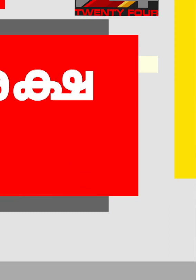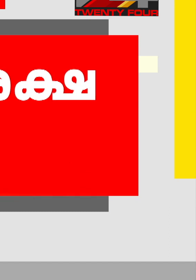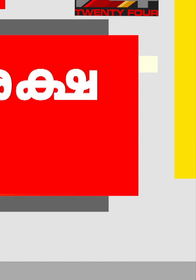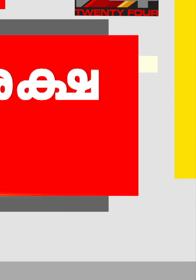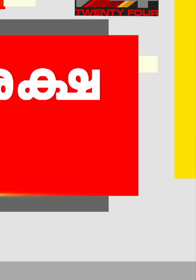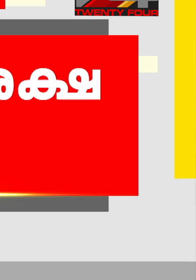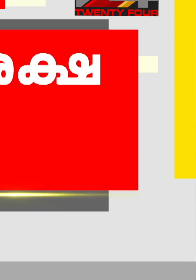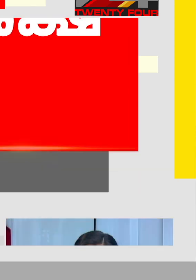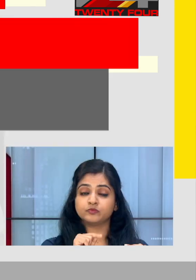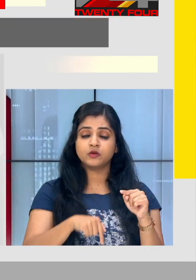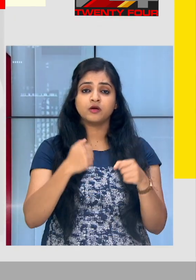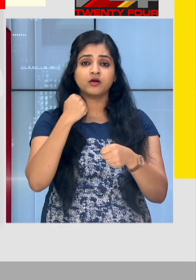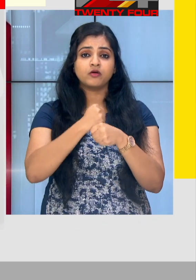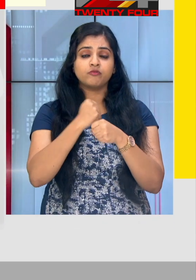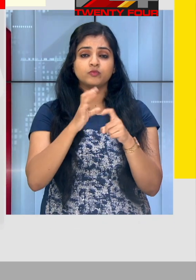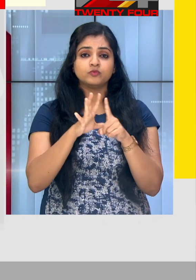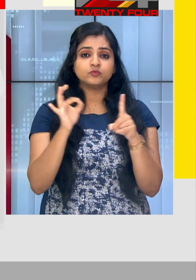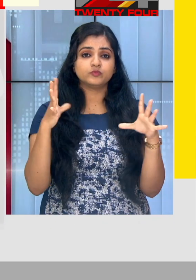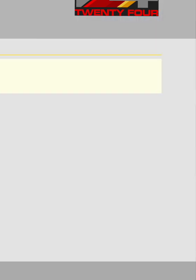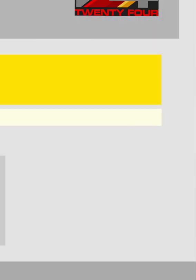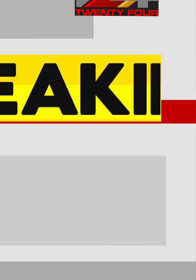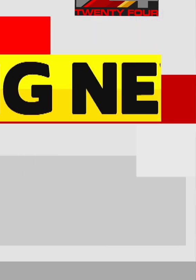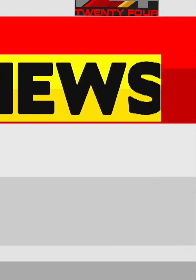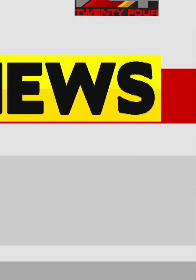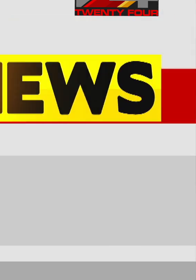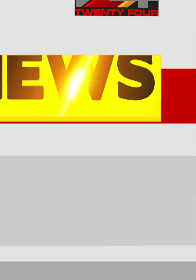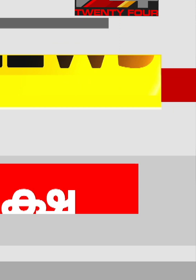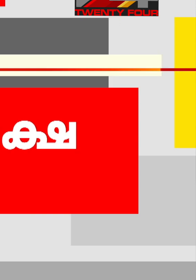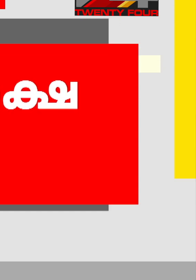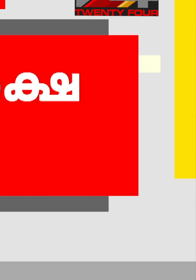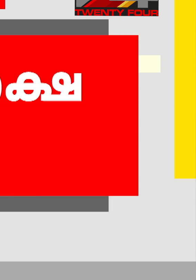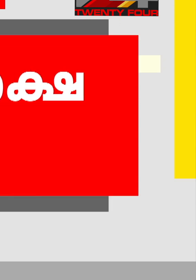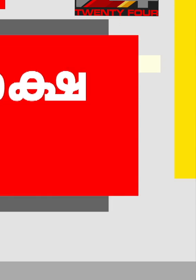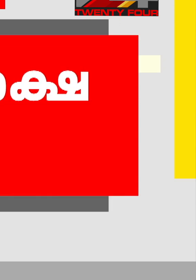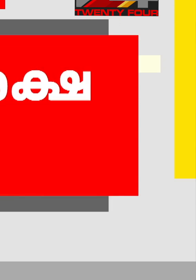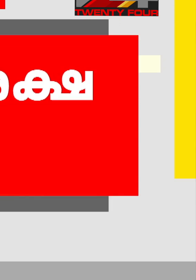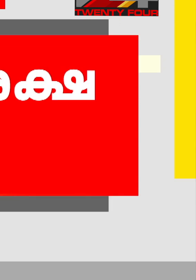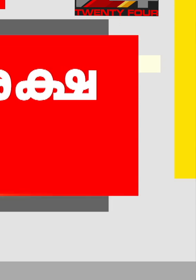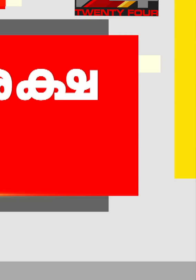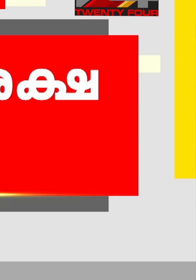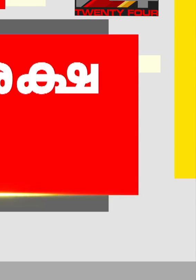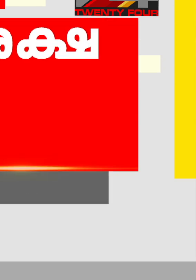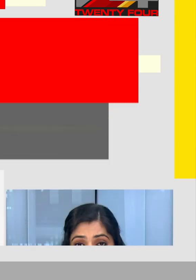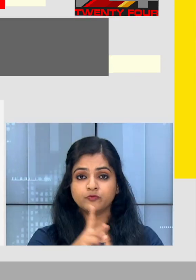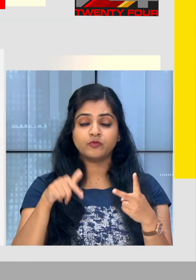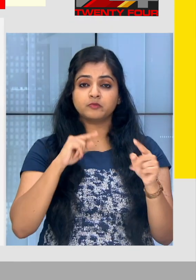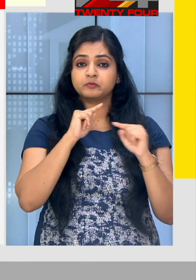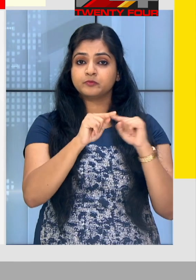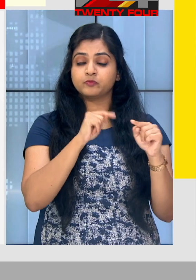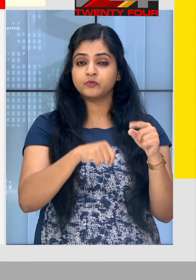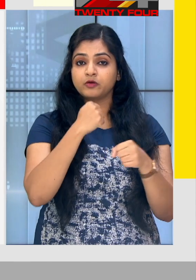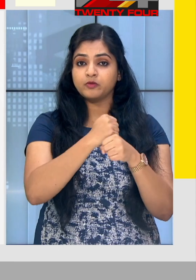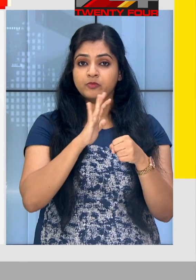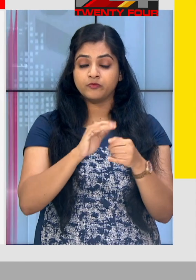സർക്കാരിൻ്റെ നിഷ്കളിത്വത്തെ സംബന്ധിച്ച് പ്രതിപക്ഷ കക്ഷികളൊപ്പം മത സാമുദായിക സംഘടനകളൊക്കെ വിമർശനം ഉന്നയിക്കുന്ന ഘട്ടത്തിലാണ് കോടതിയുടെ ഈ പരാമർശങ്ങളും